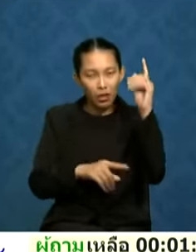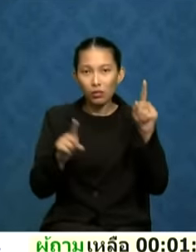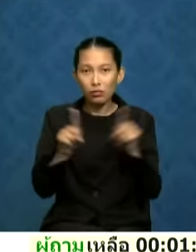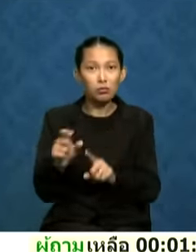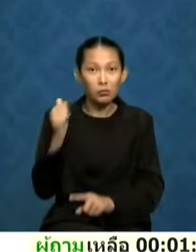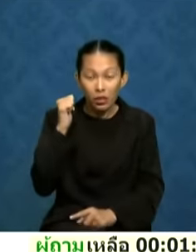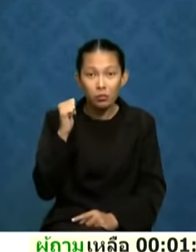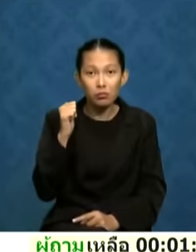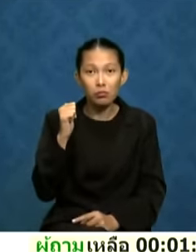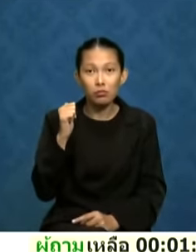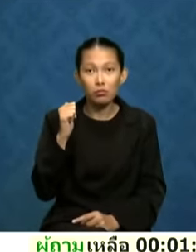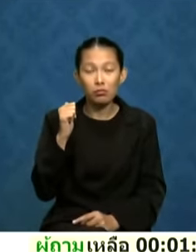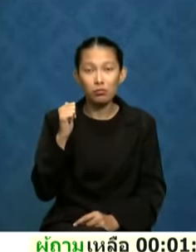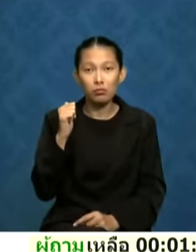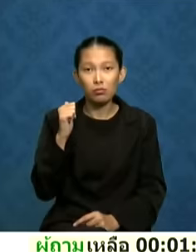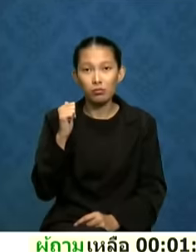ิขนแบนี้ด้เห